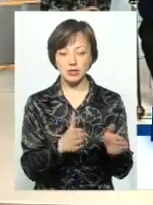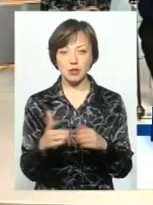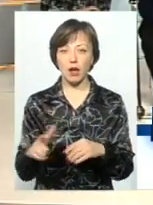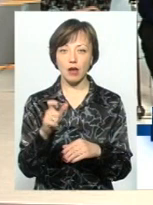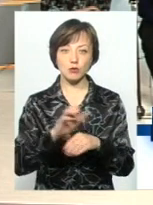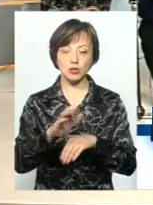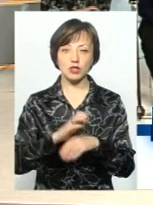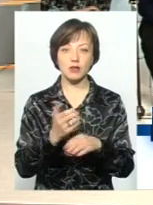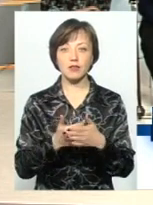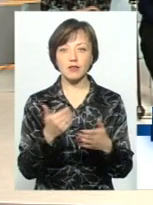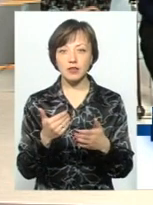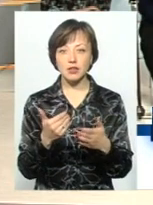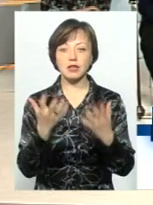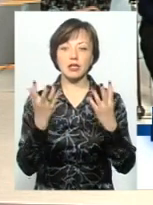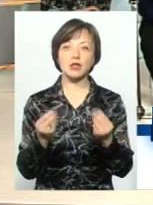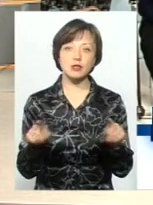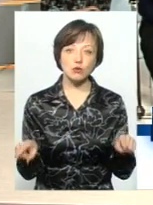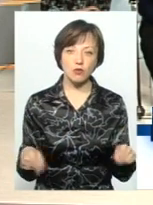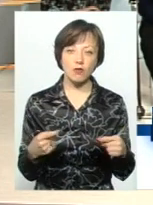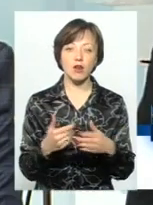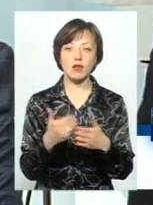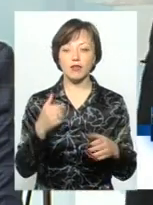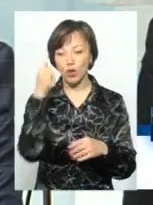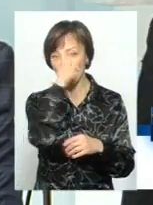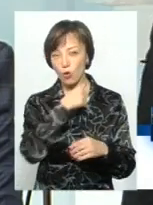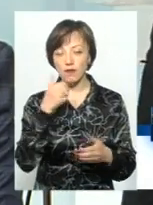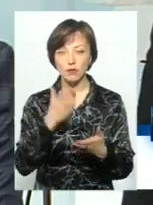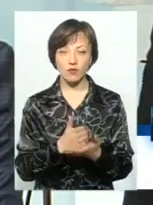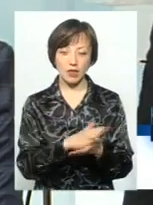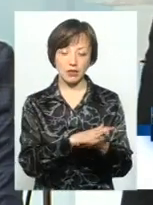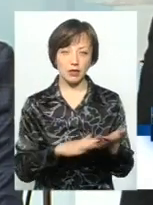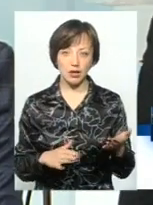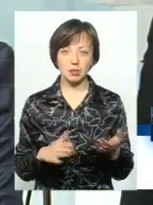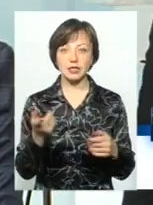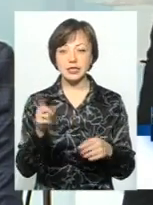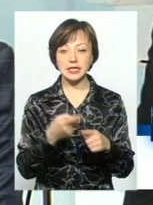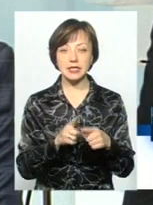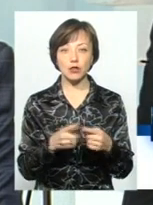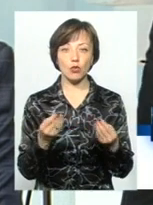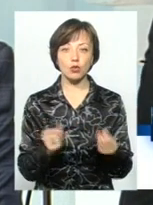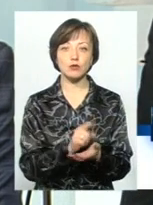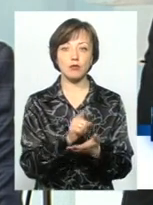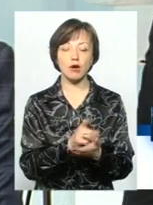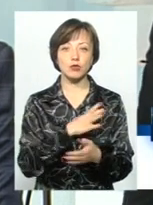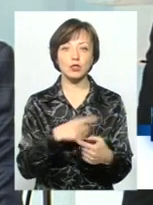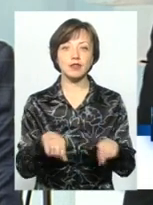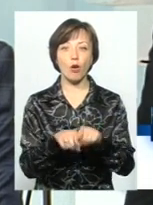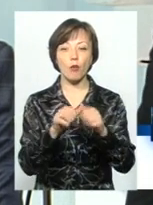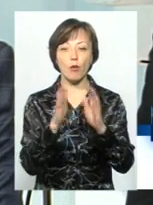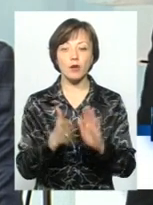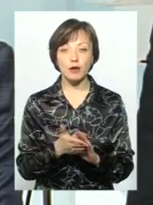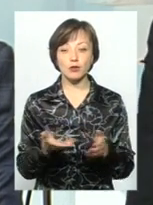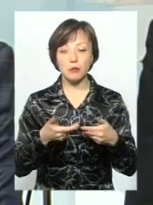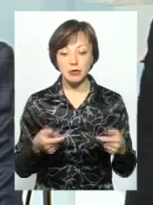від її яка дня заснування, від її років існування і так далі. Тобто ці кошти мають бути в такому об'ємі, що ми за